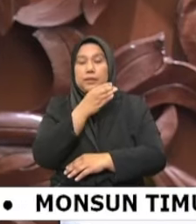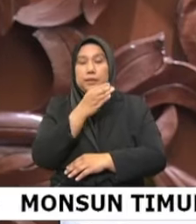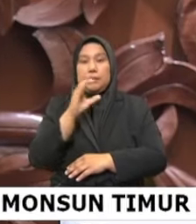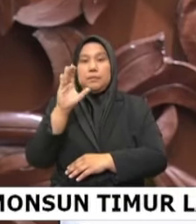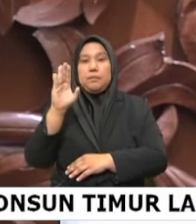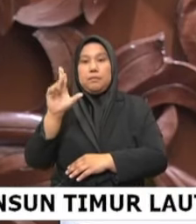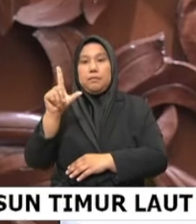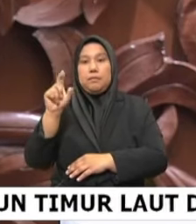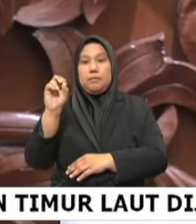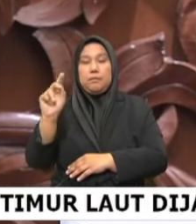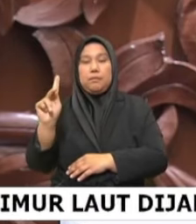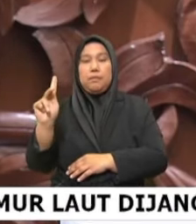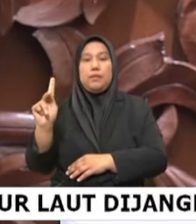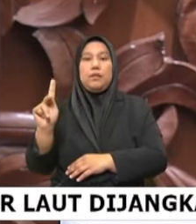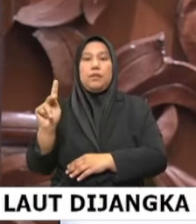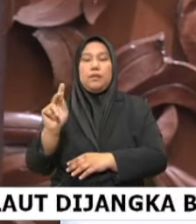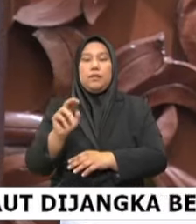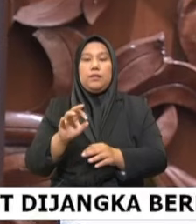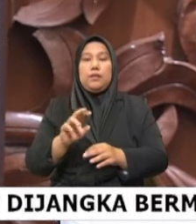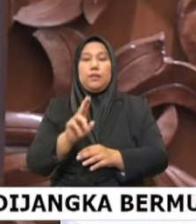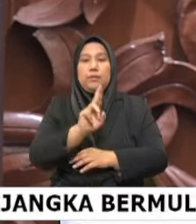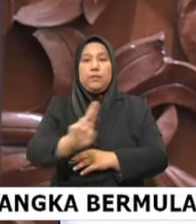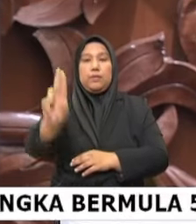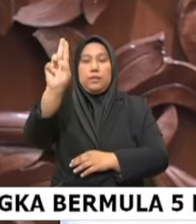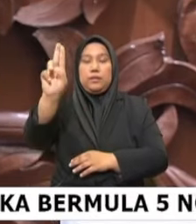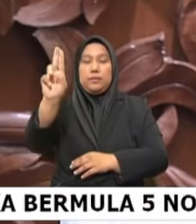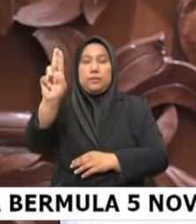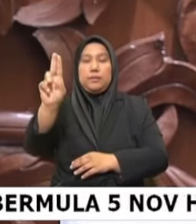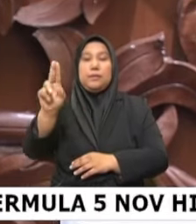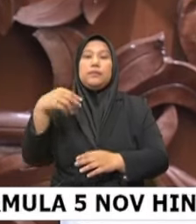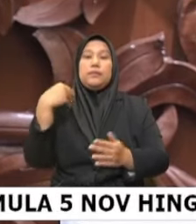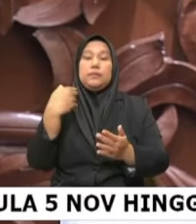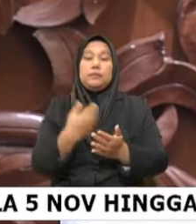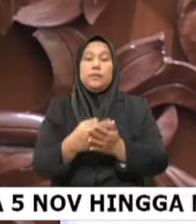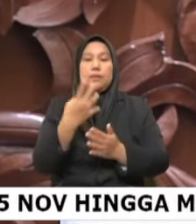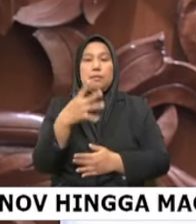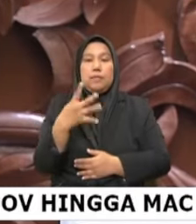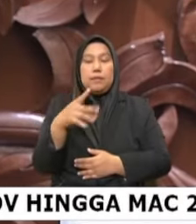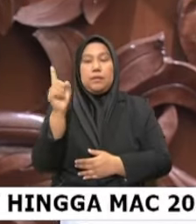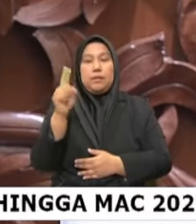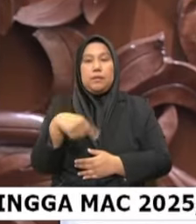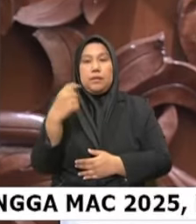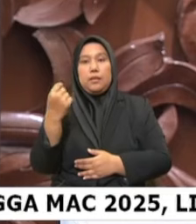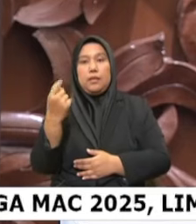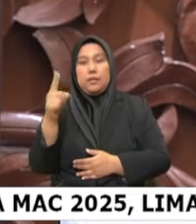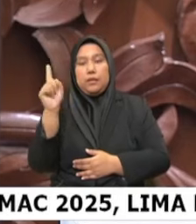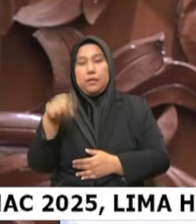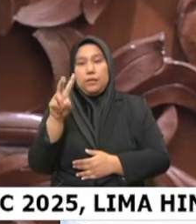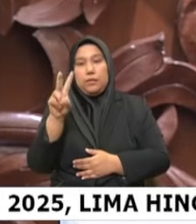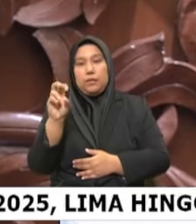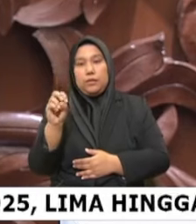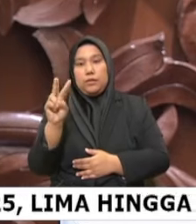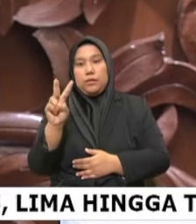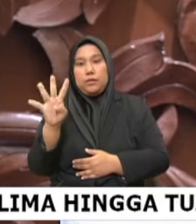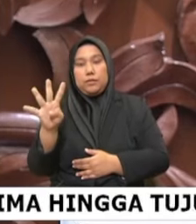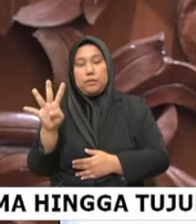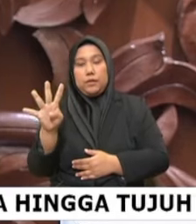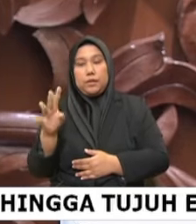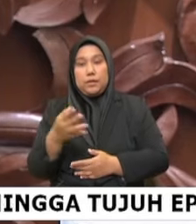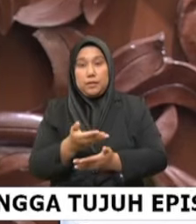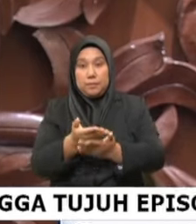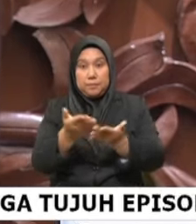Untuk makluman, program ini berlangsung hingga 14 November 2024. Ahli berhormat